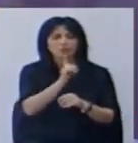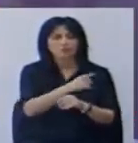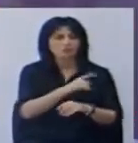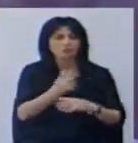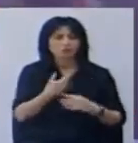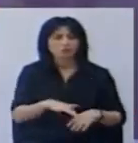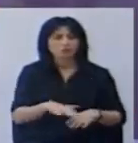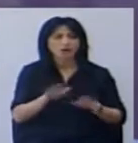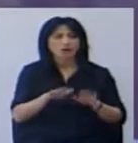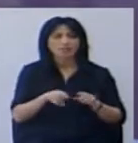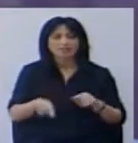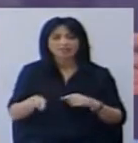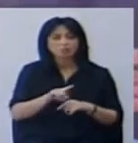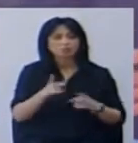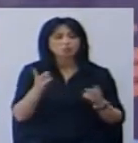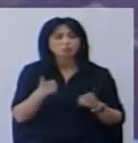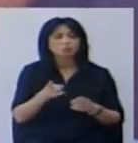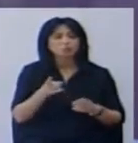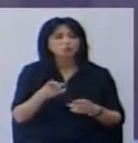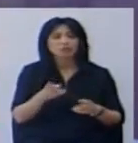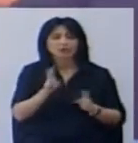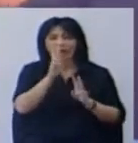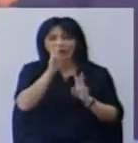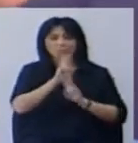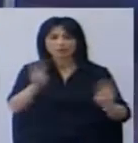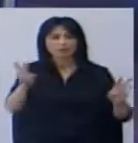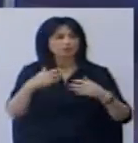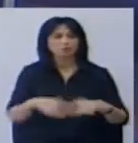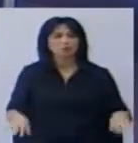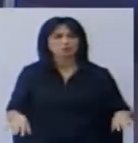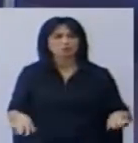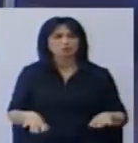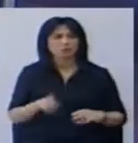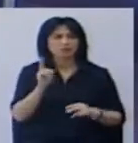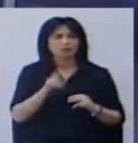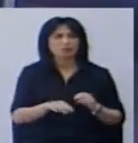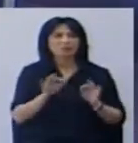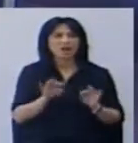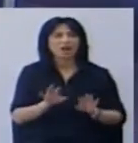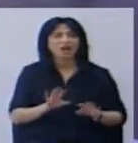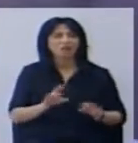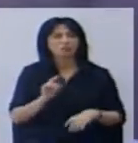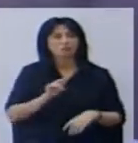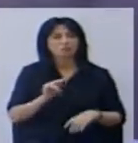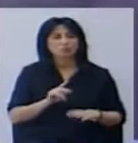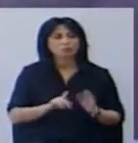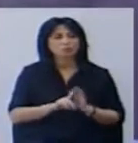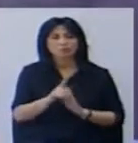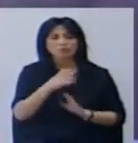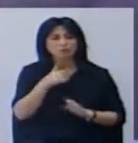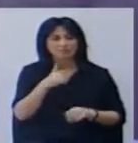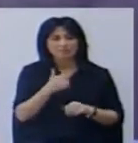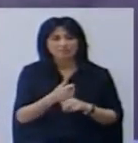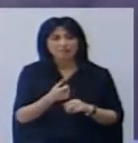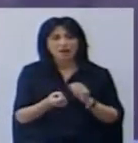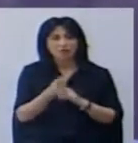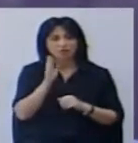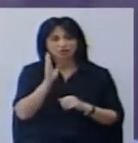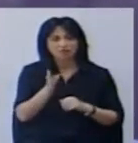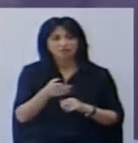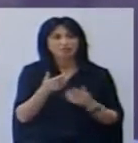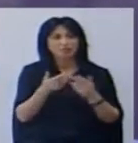პროექტებისთვის ადგილებზე, რაც არის ხარჯება ხელფაში და მთავრდება არაფერი. ამიტომ არ იქნება სამუშაო ადგილი. ჩემი მთავარი ამოცანა